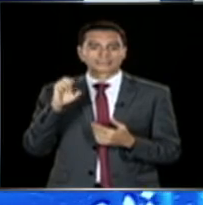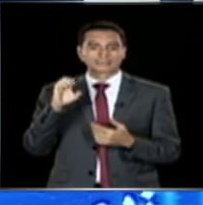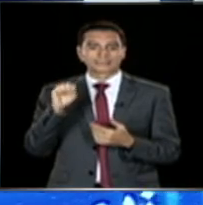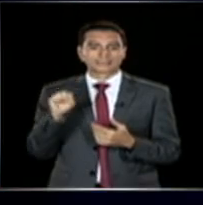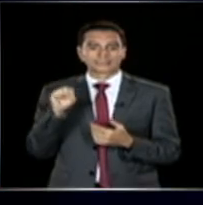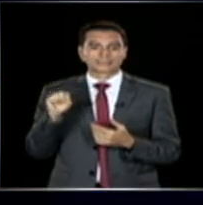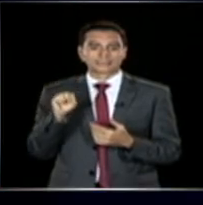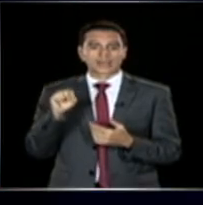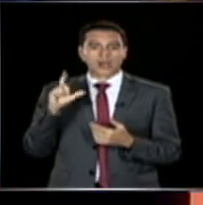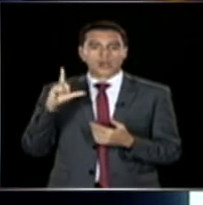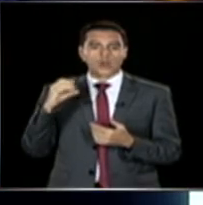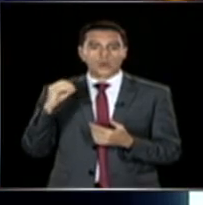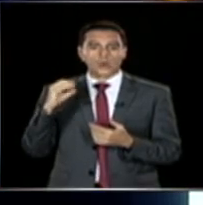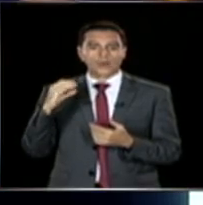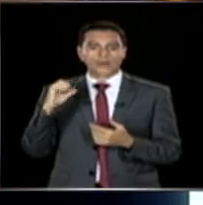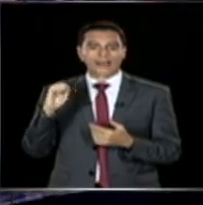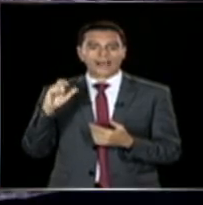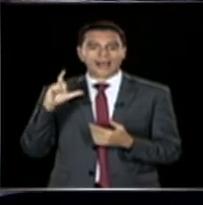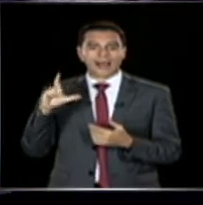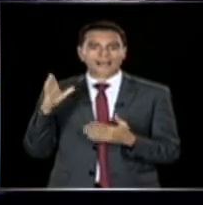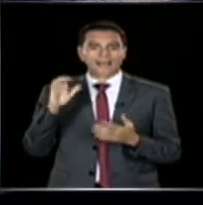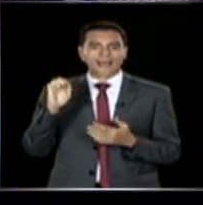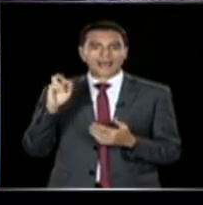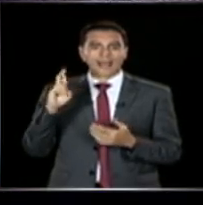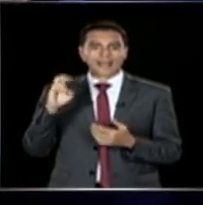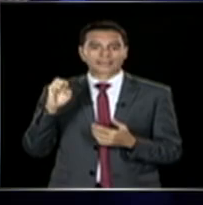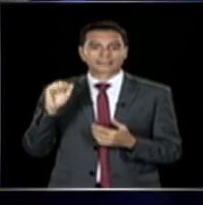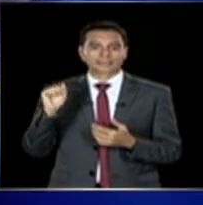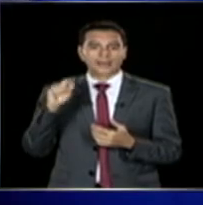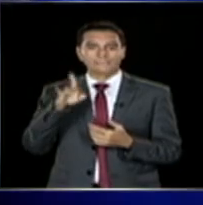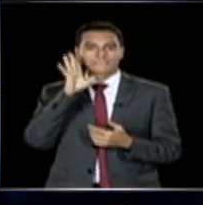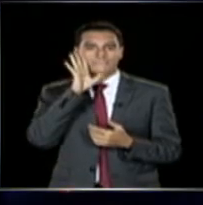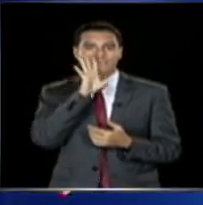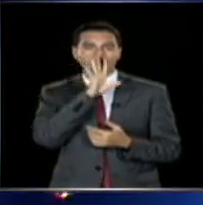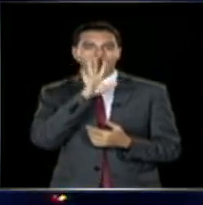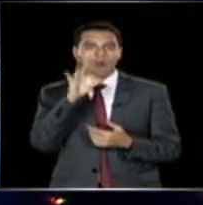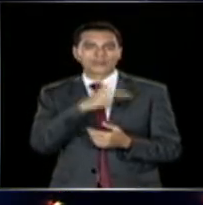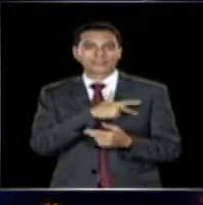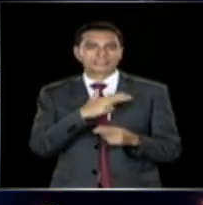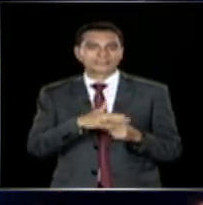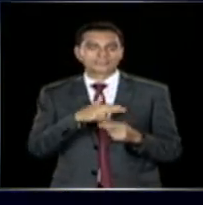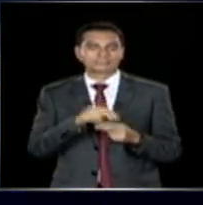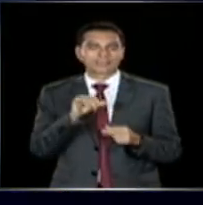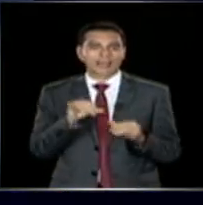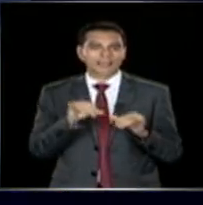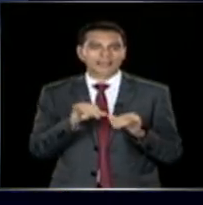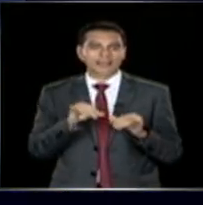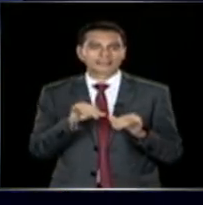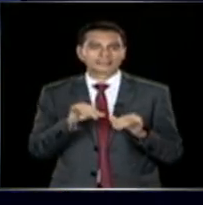Network؟ إجابة صحيحة، شبكة المنطقة المحلية